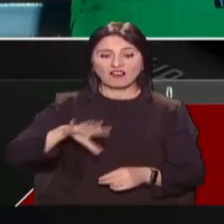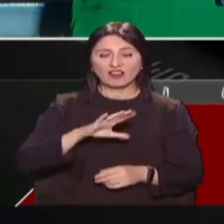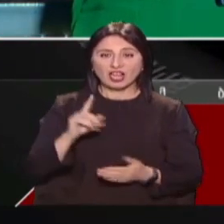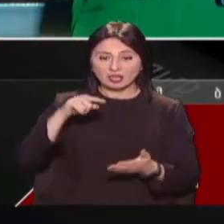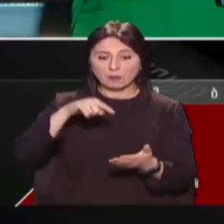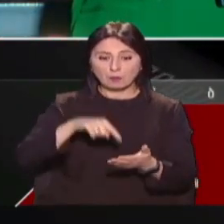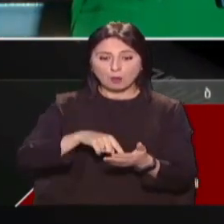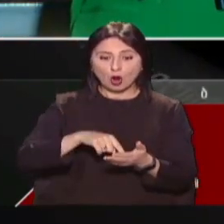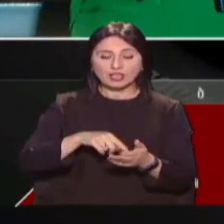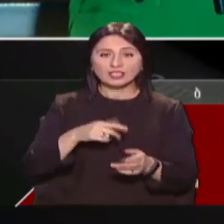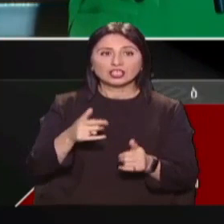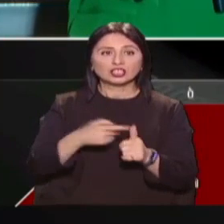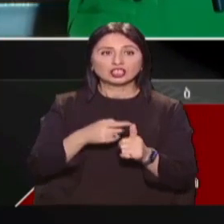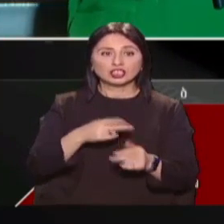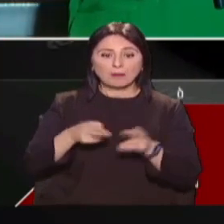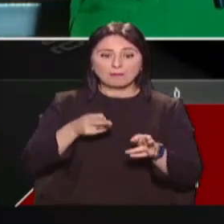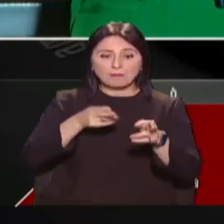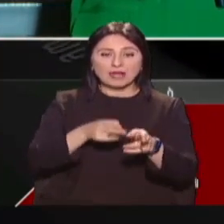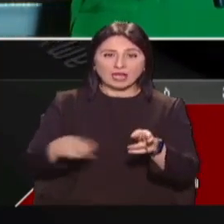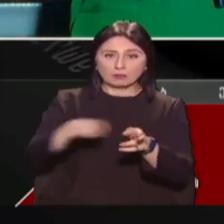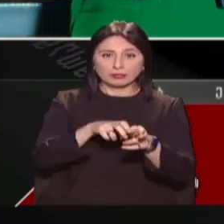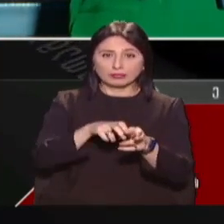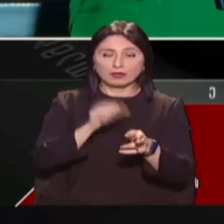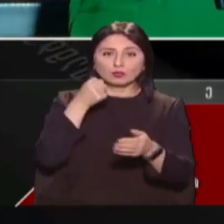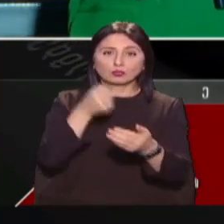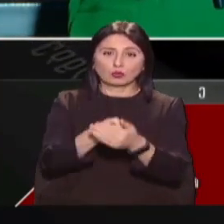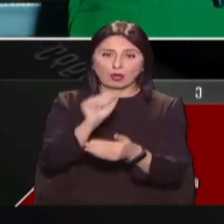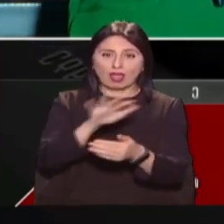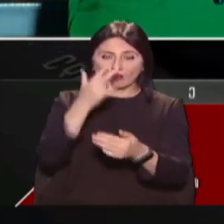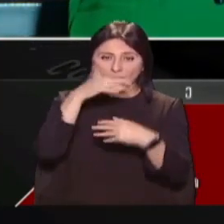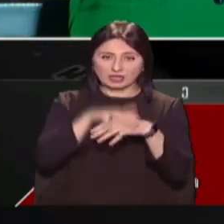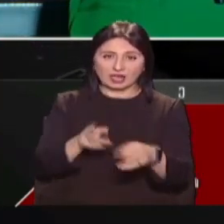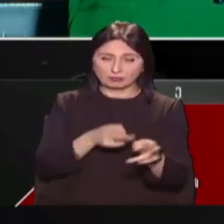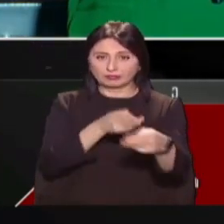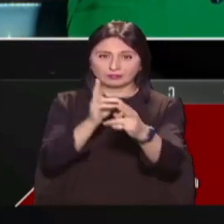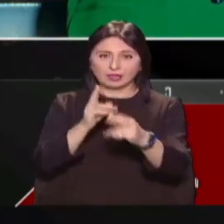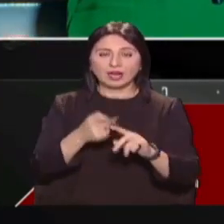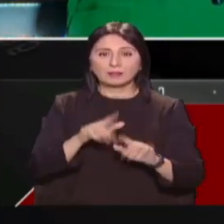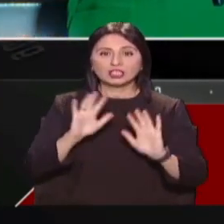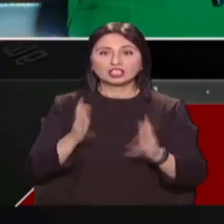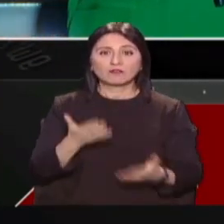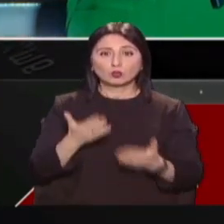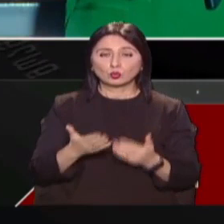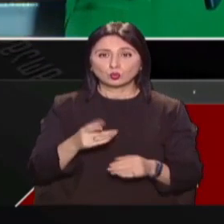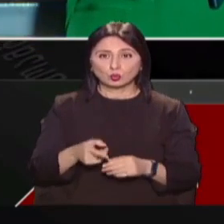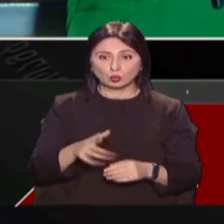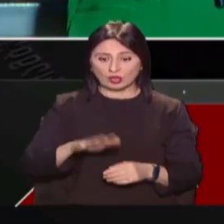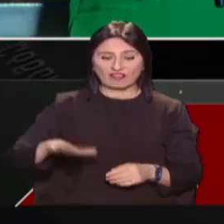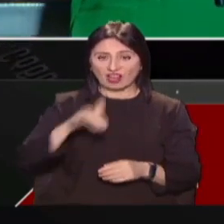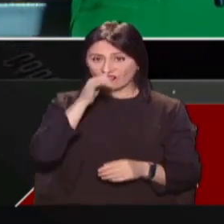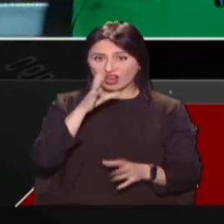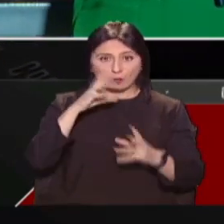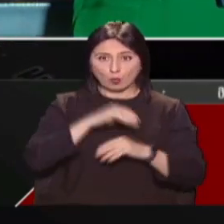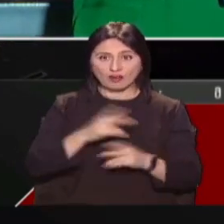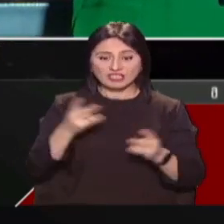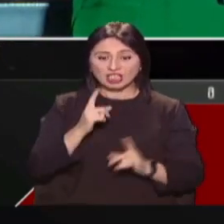მოხვდეს იმ მატარებელზე, რომლის გზაც მიდის ევროატლანტიკური ინტეგრაციისკენ. ვინაიდან იმ შემთხვევაში თუ ქვეყანა ვერ